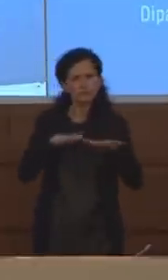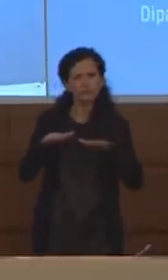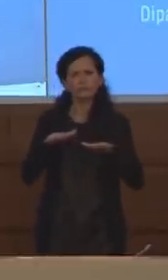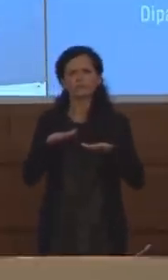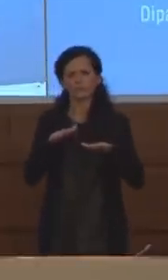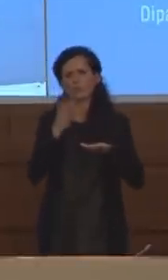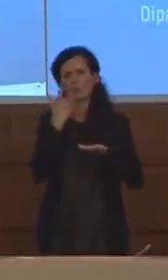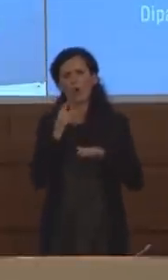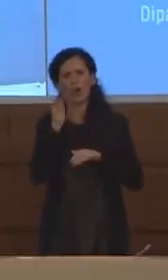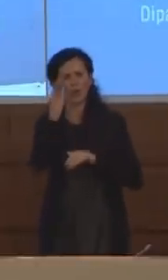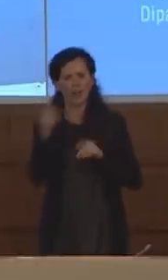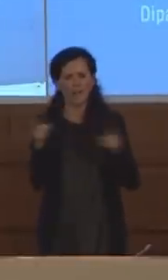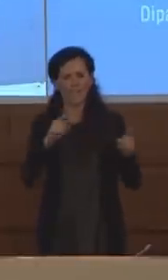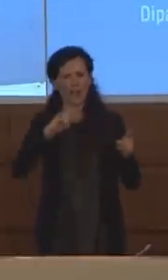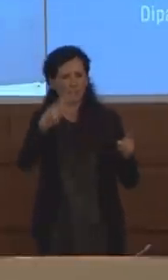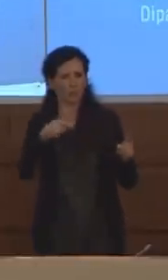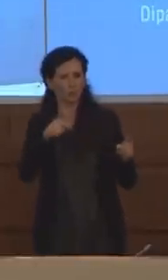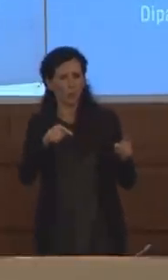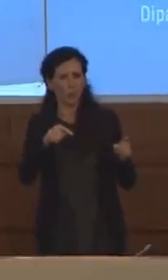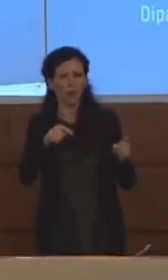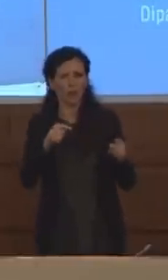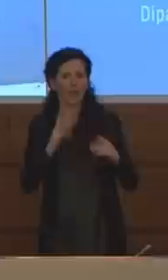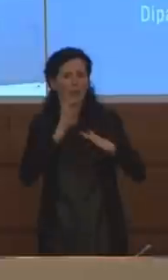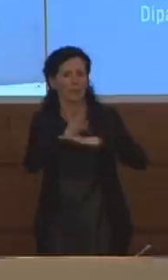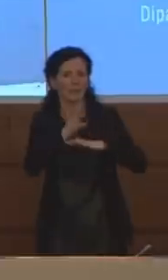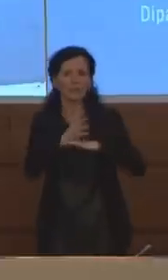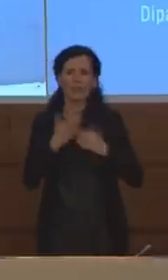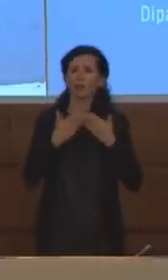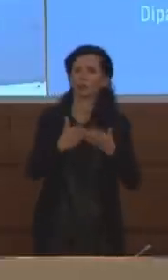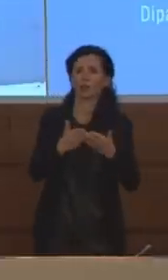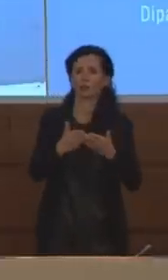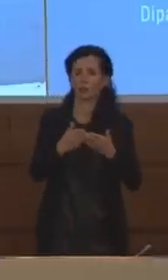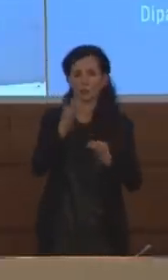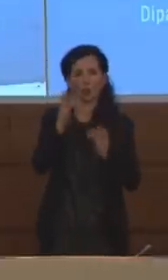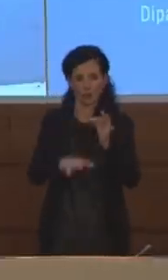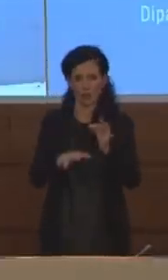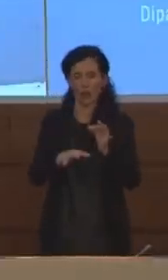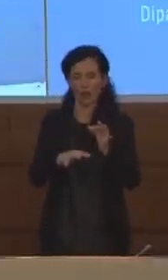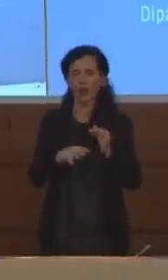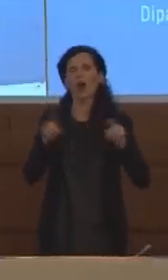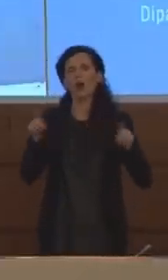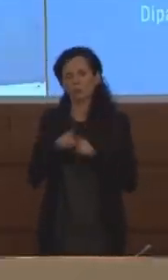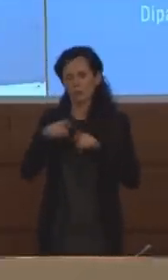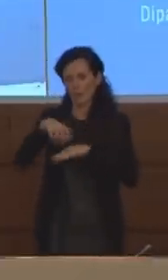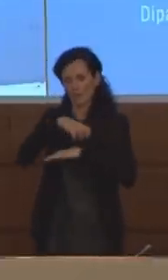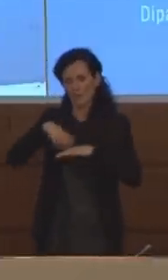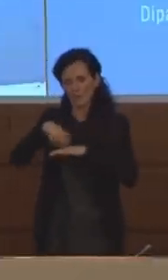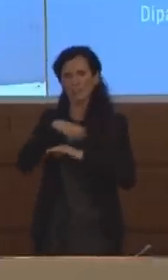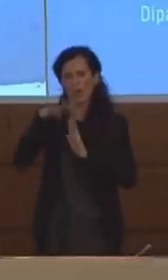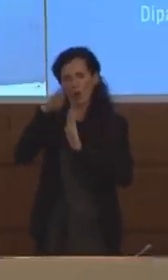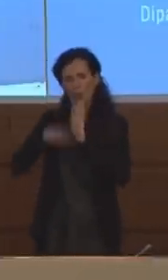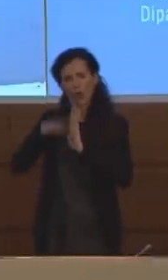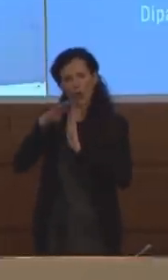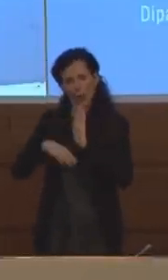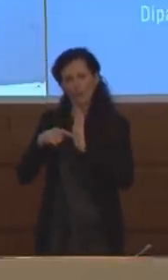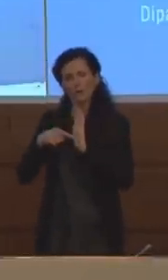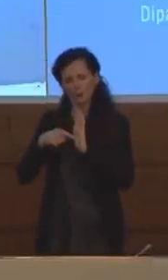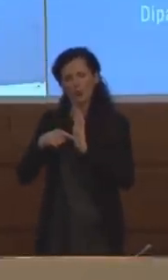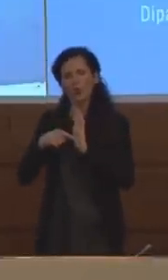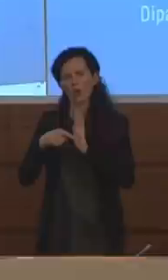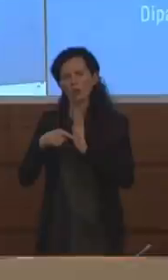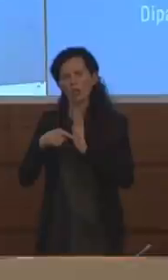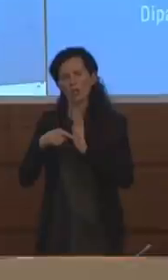scenario è lo stesso diciamo ministero con le varie articolazioni della programmazione si sta muovendo verso questo tipo